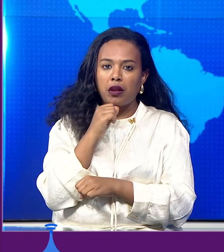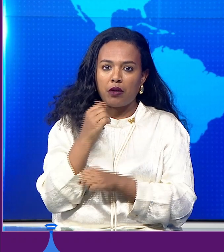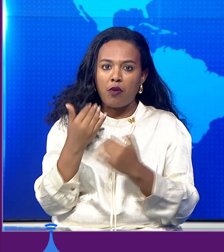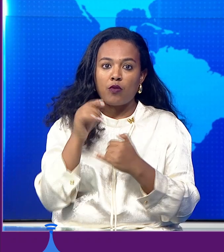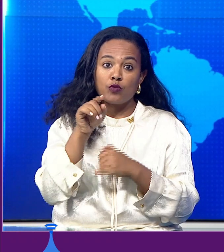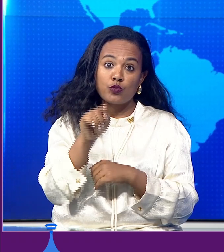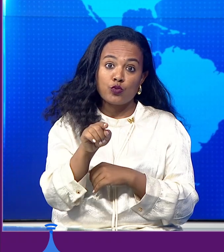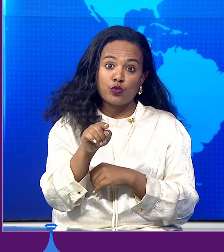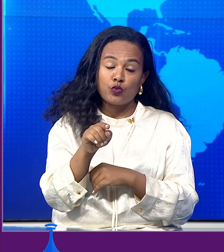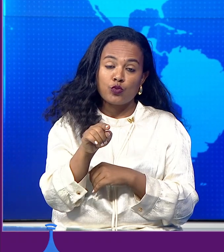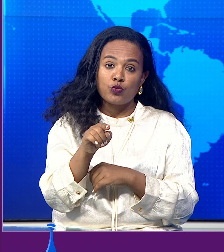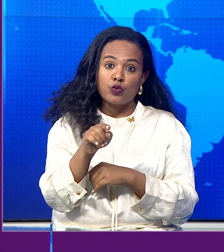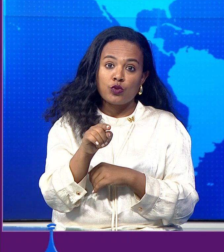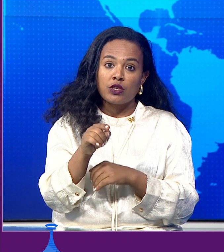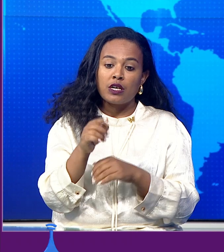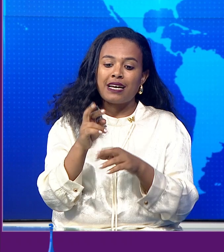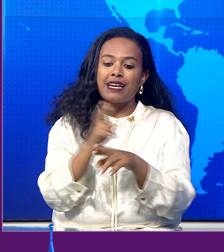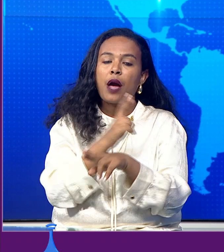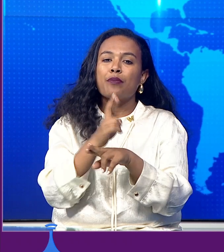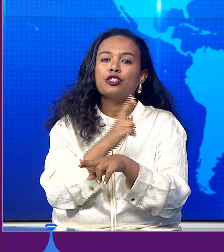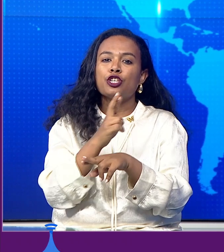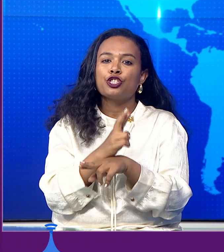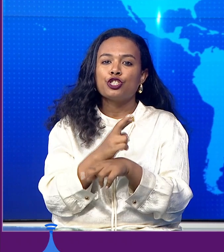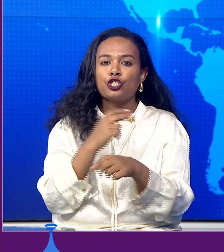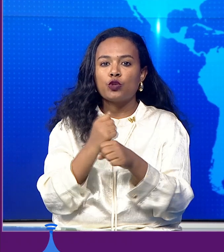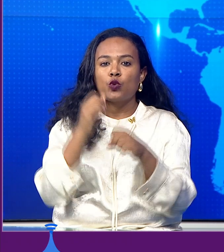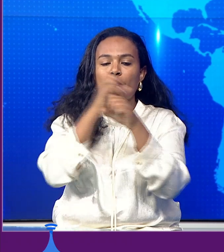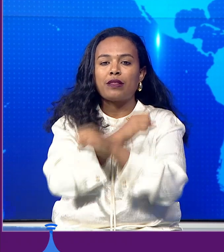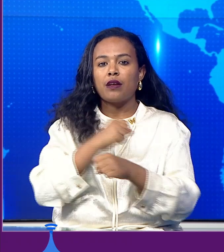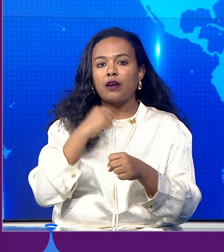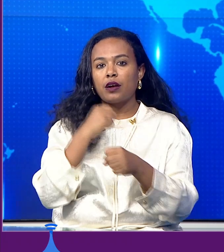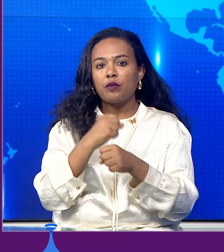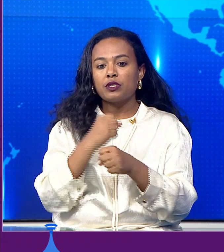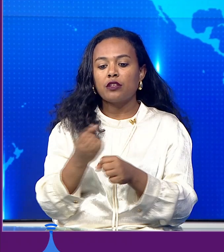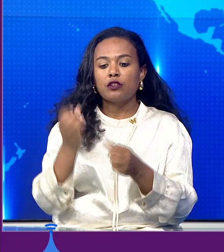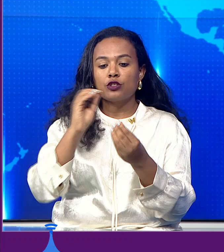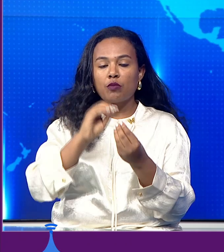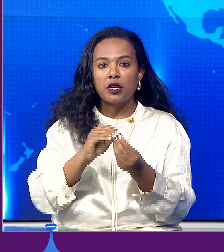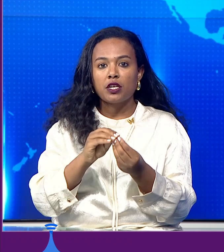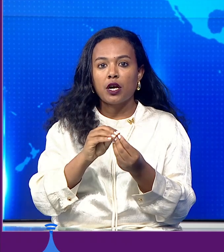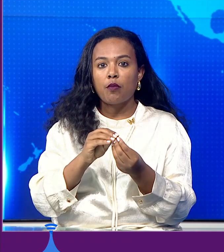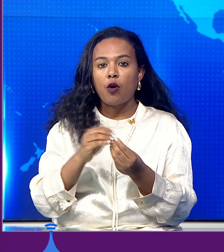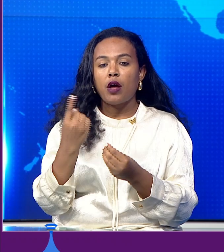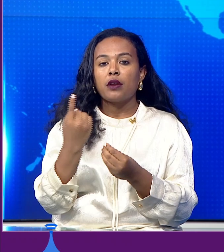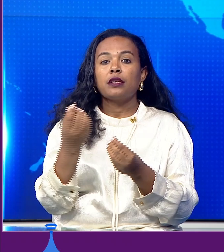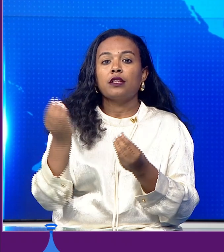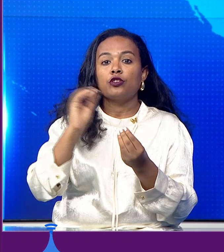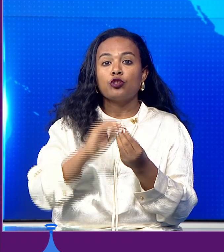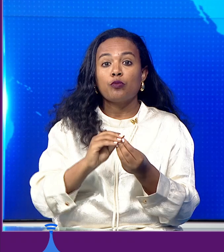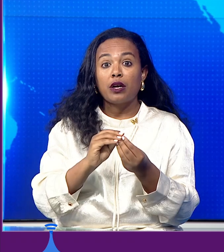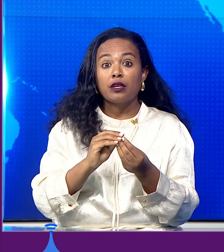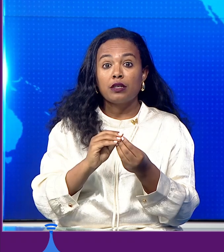እሱን ሪሃቢሊቴሽን ሰርቶ ማጠናቀቅ ስራ ለመስራት ተጨማሪ ደግሞ አንድ አዲሽናል የዳይቨርሽን